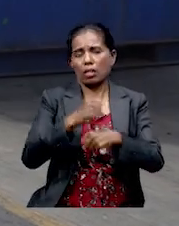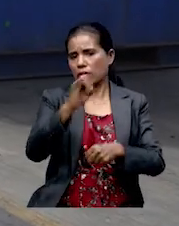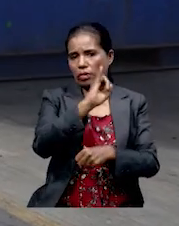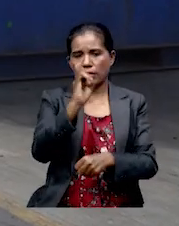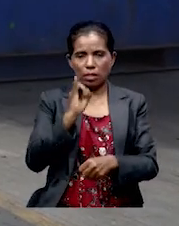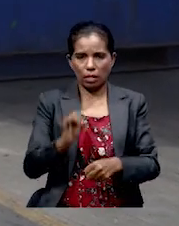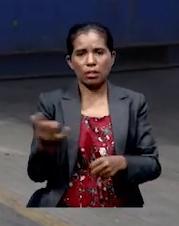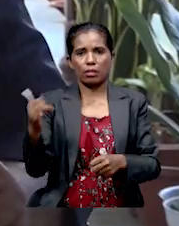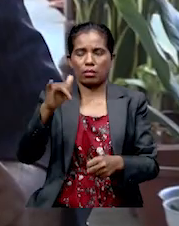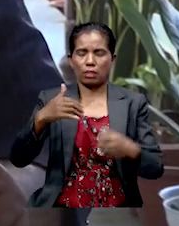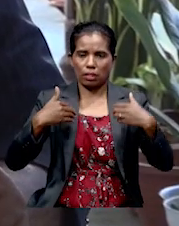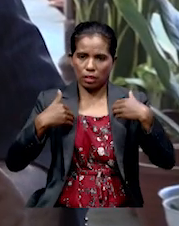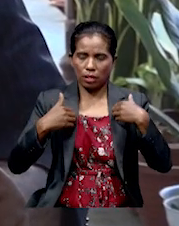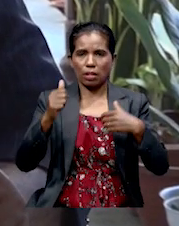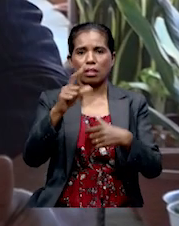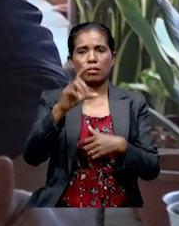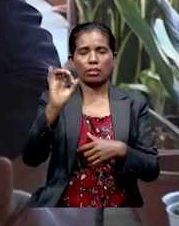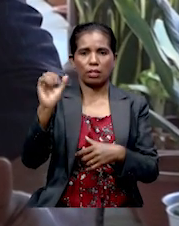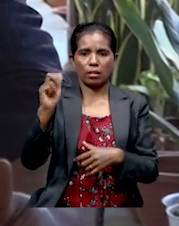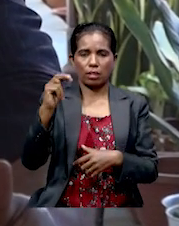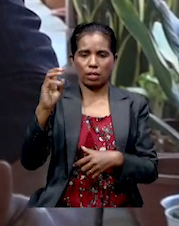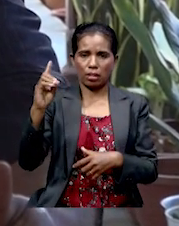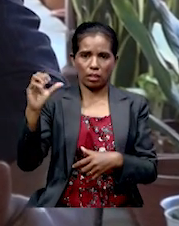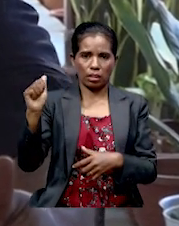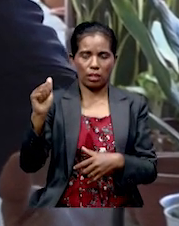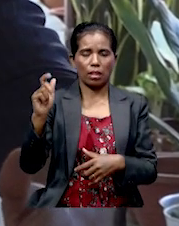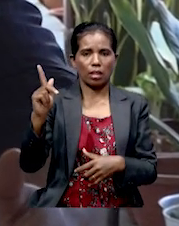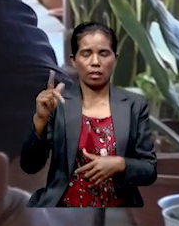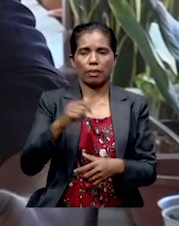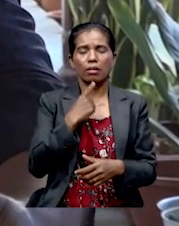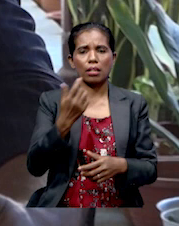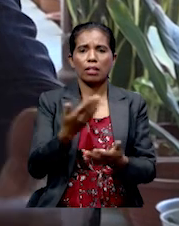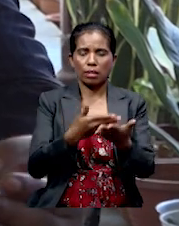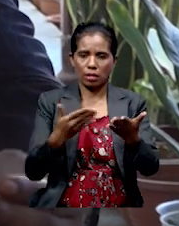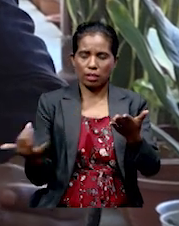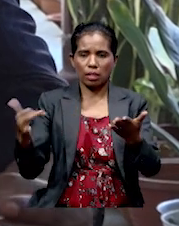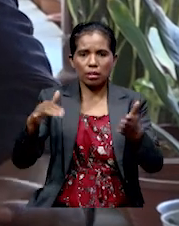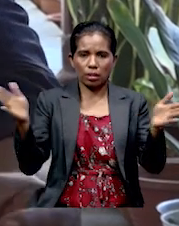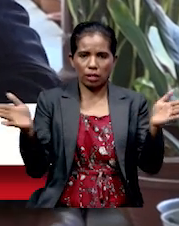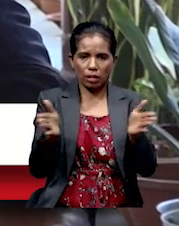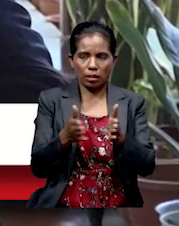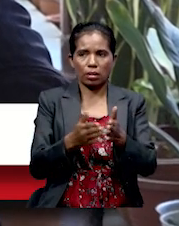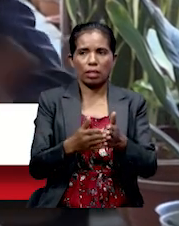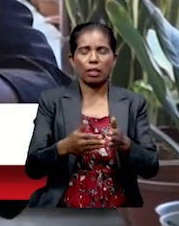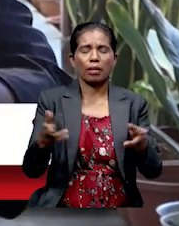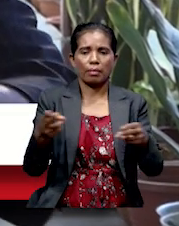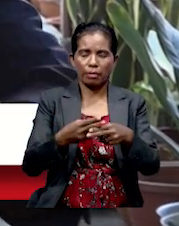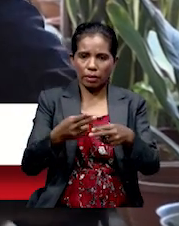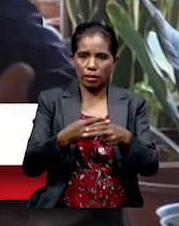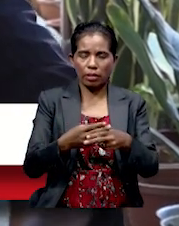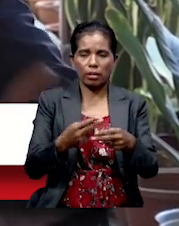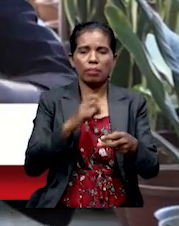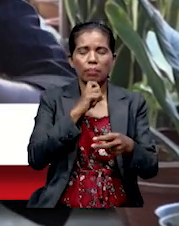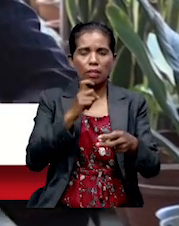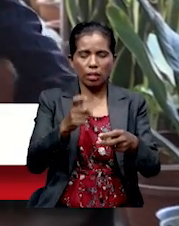be alfandega. Nundi dawar, sasan sira nebe kikuang, besirohan wanire tama iha